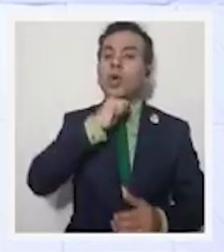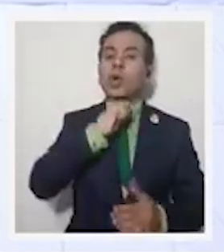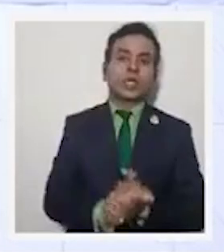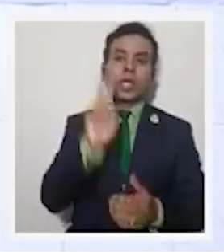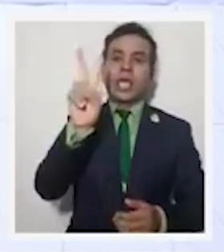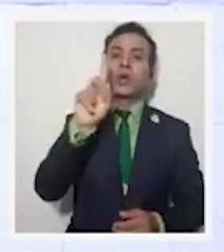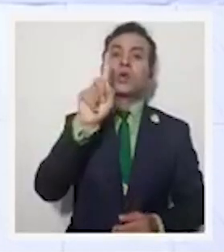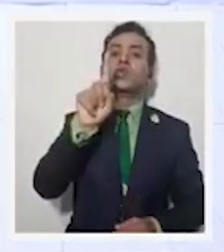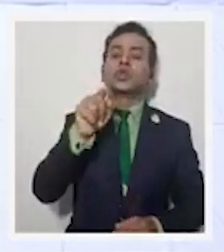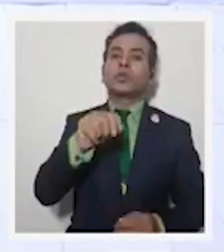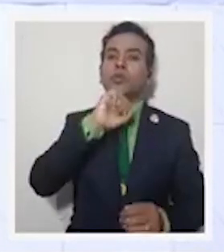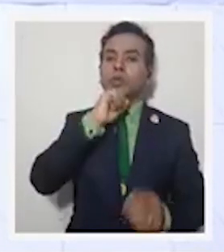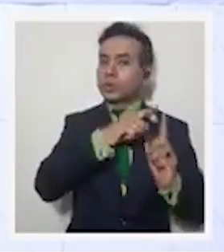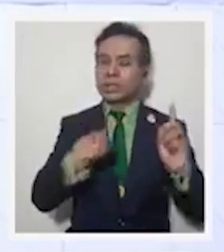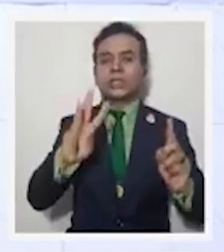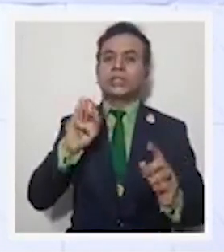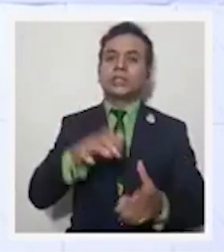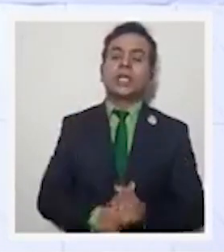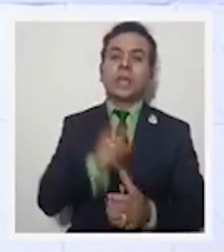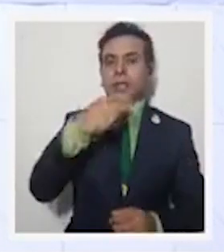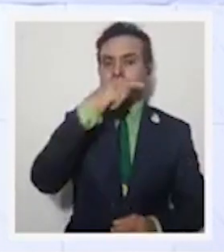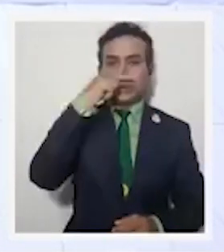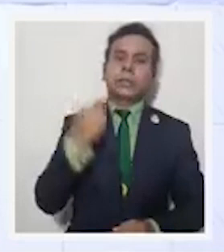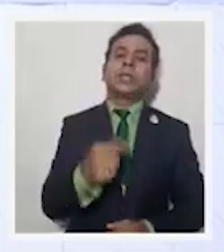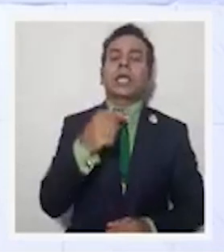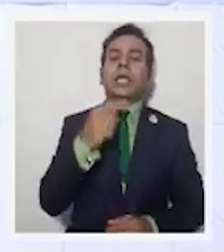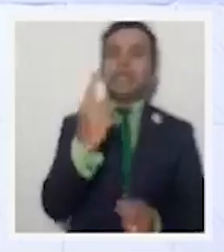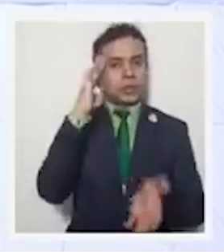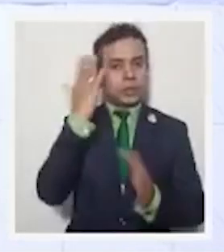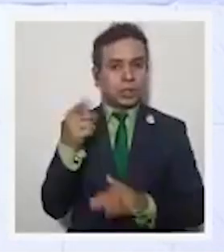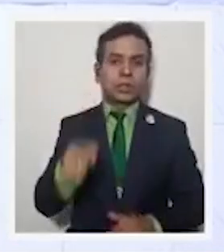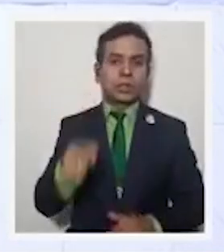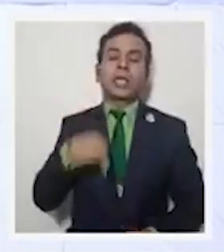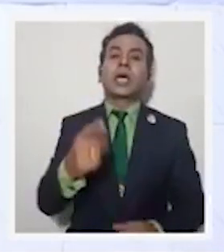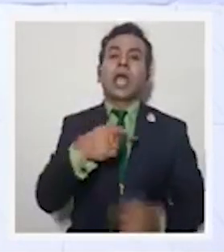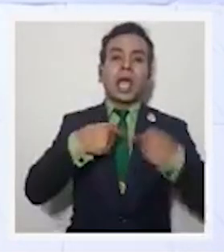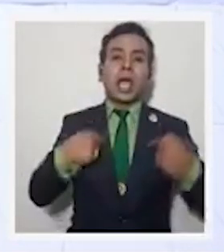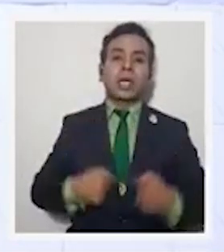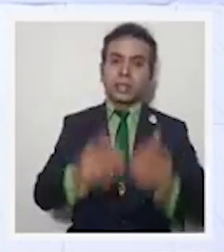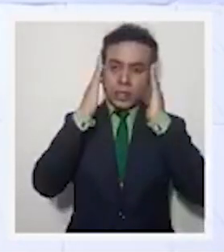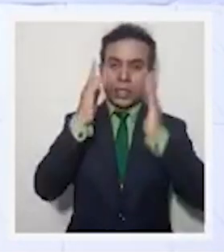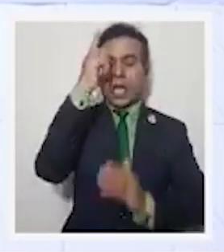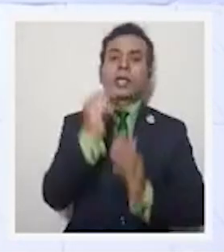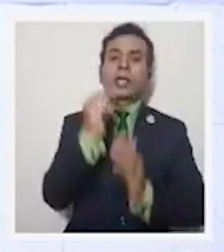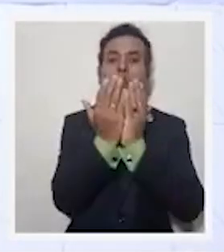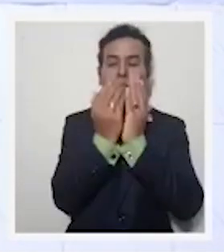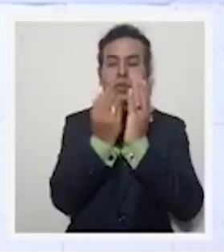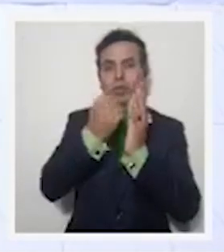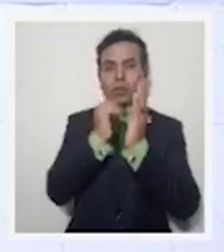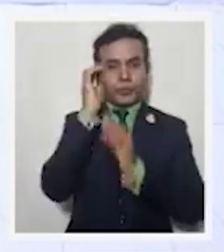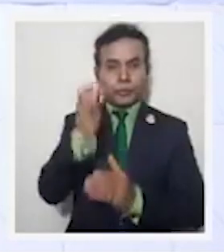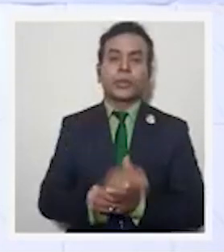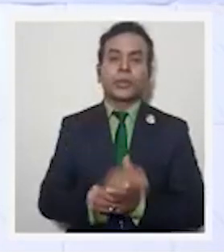গত 24 ঘন্টায় মৃত্যুবরণ করেছেন একজন, তার বয়স 21 থেকে 30-এর মধ্যে এবং সে